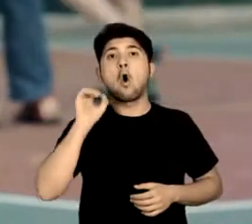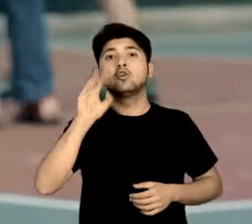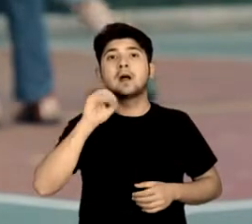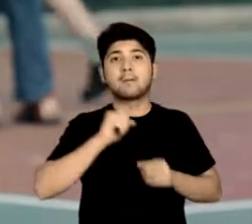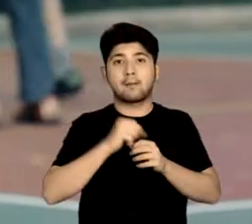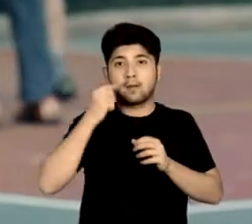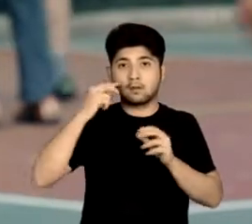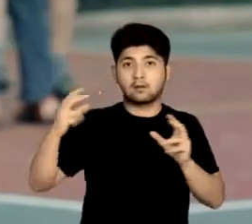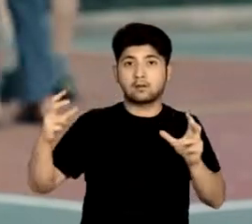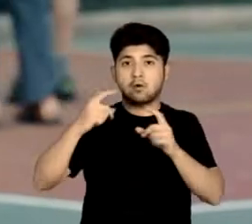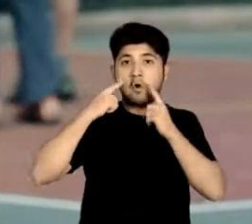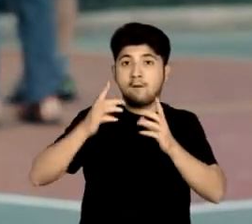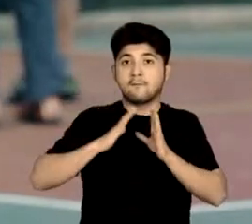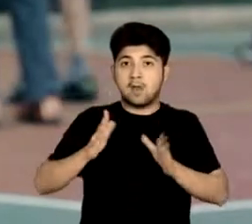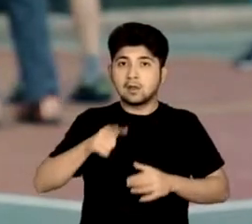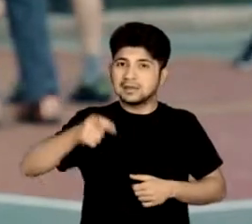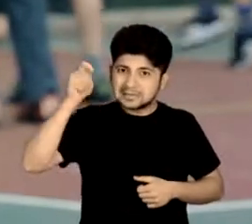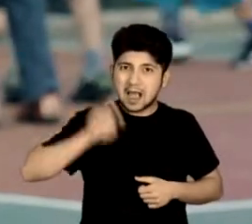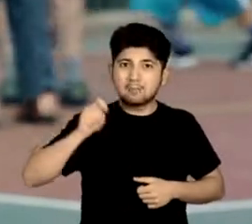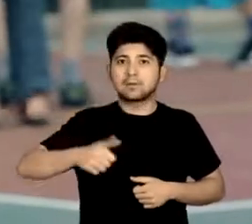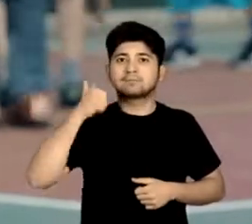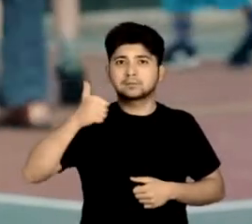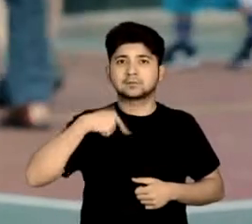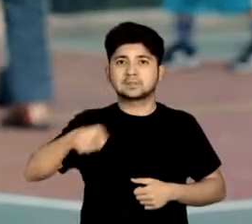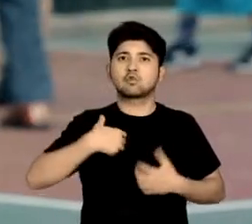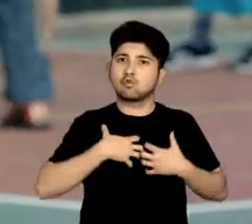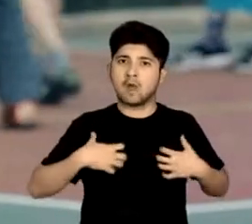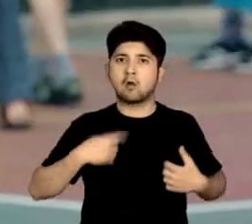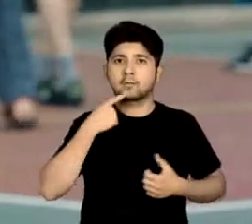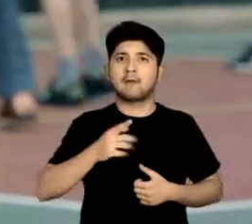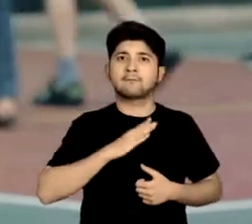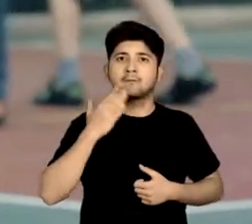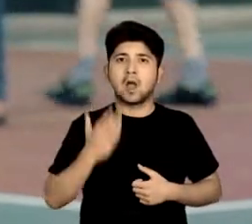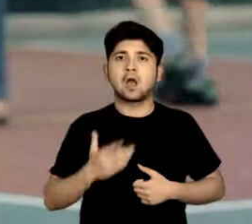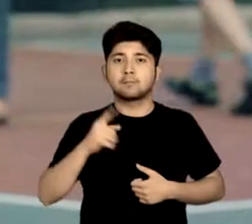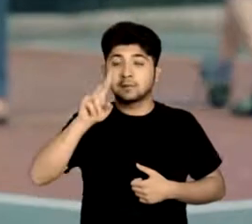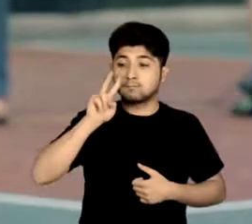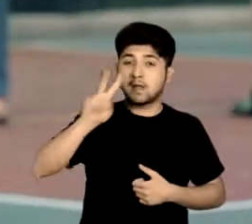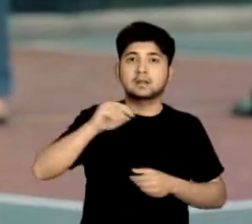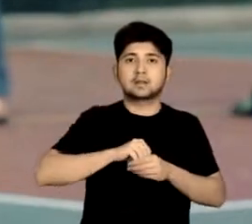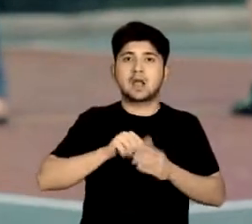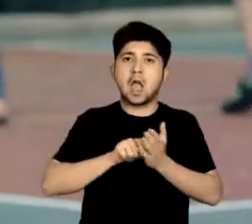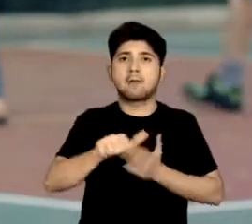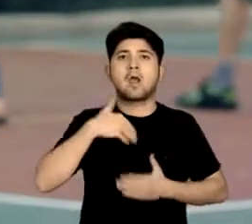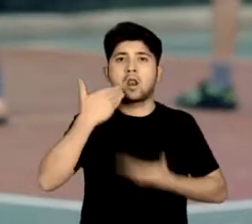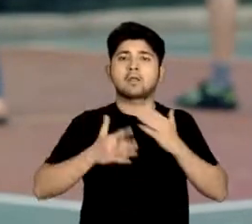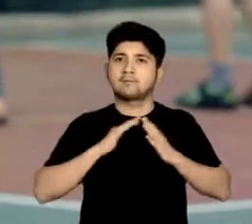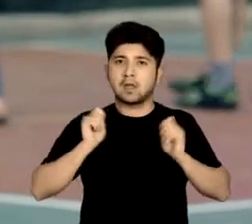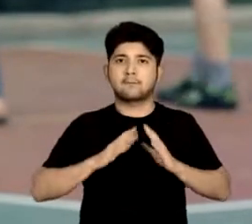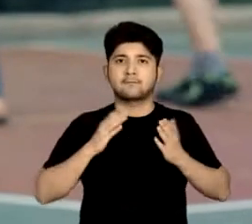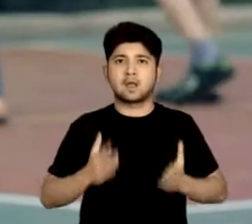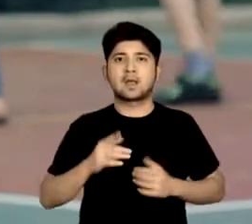hocamla göz göze geldik ve hani başarabilirsiniz yani size güveniyorum dercesine. Hani bir bakış size her şeyi